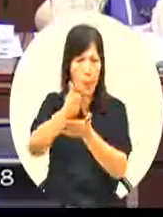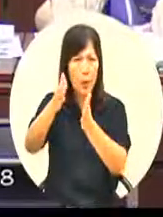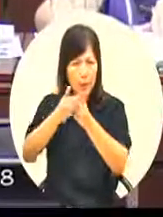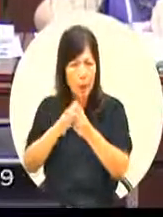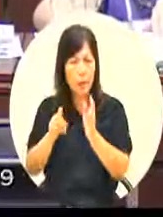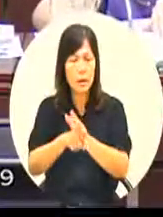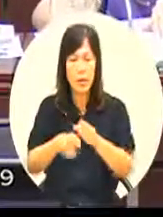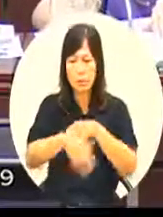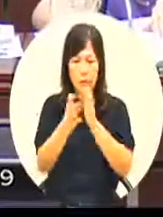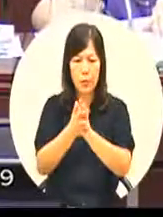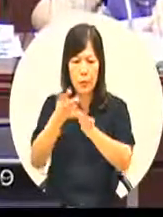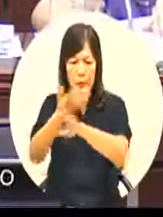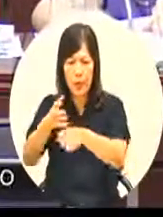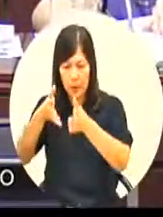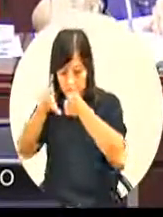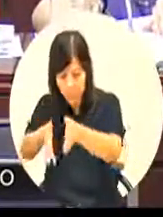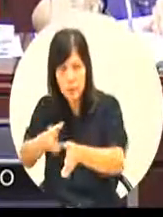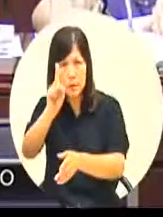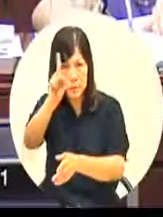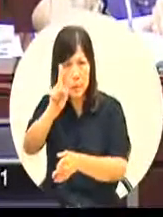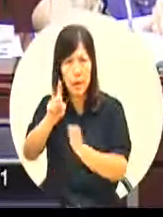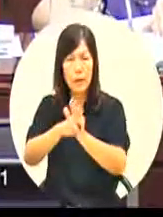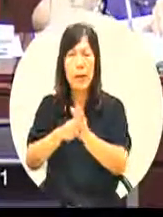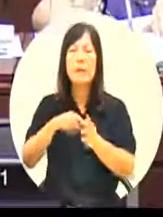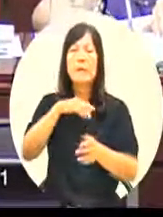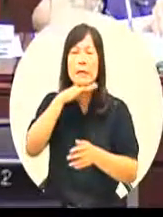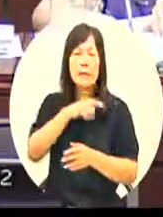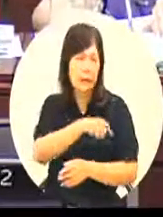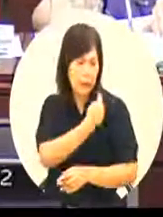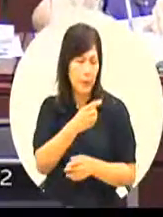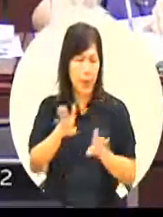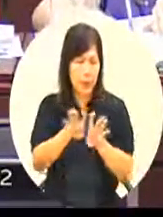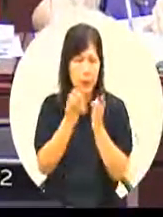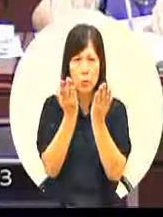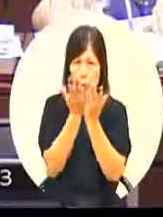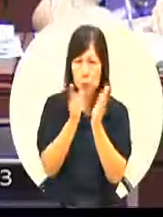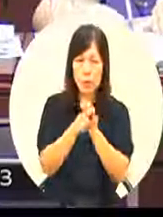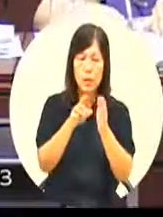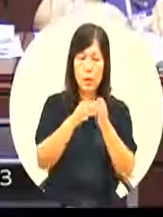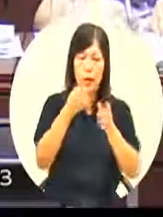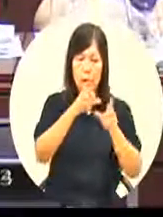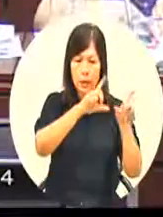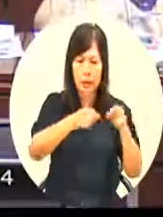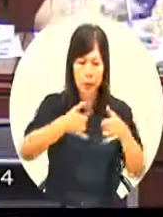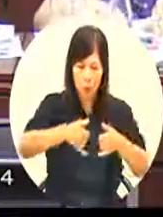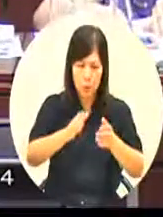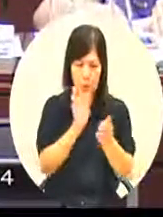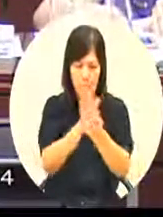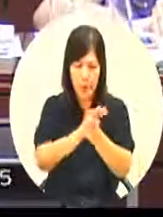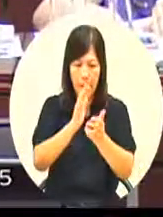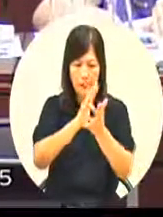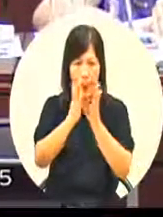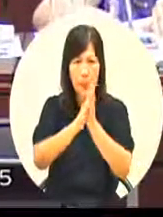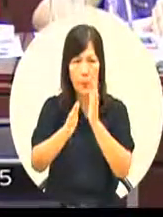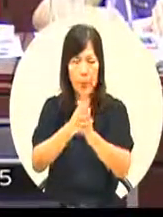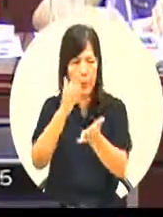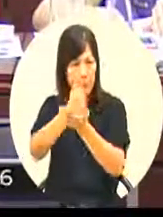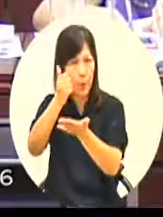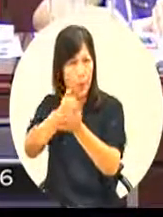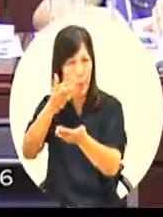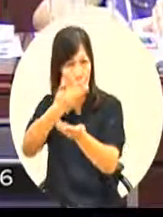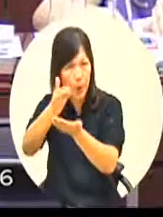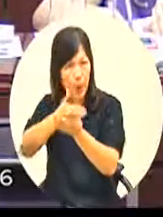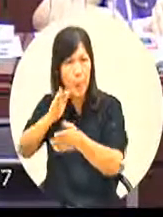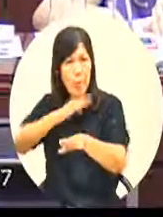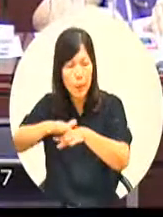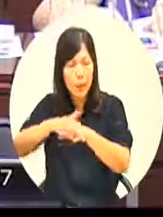在一个空地上，等待礼拜一开始以后，环保局再按照路线来排帮忙清运。那另外有五个